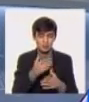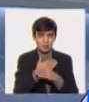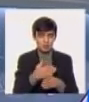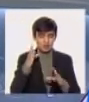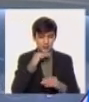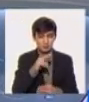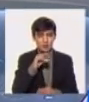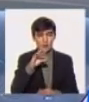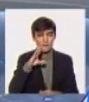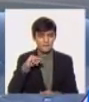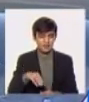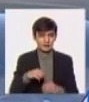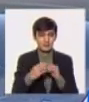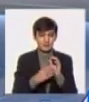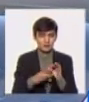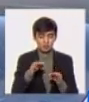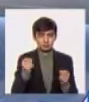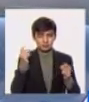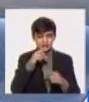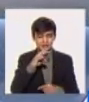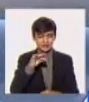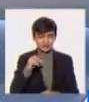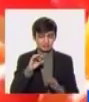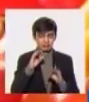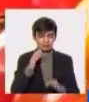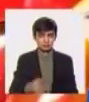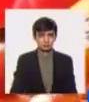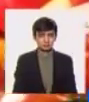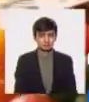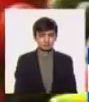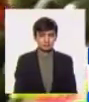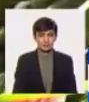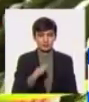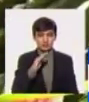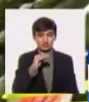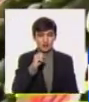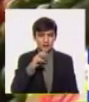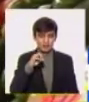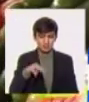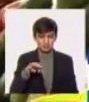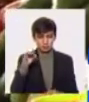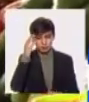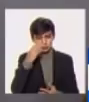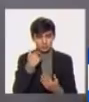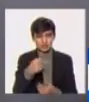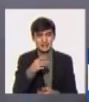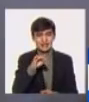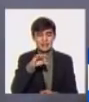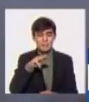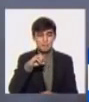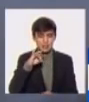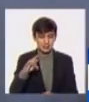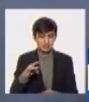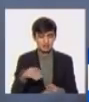от COVID-19, узнавала Нина Шапо. Жанат Наурзалинова даже не припомнит, когда на имбирь был